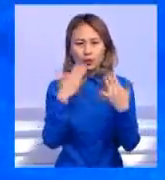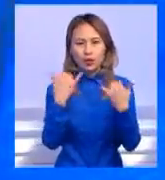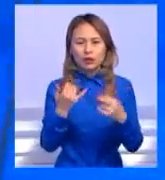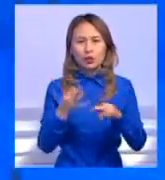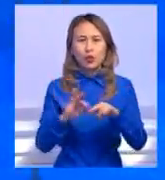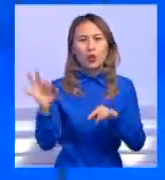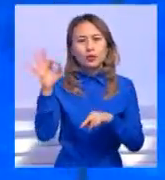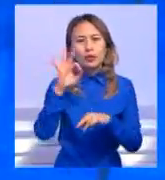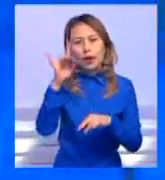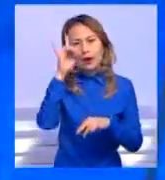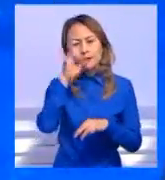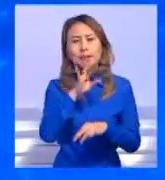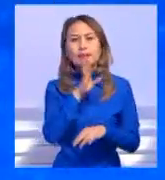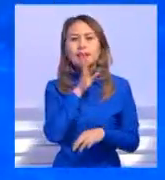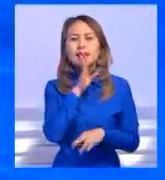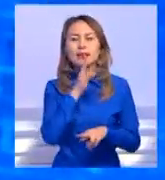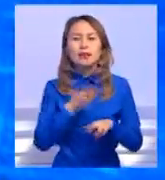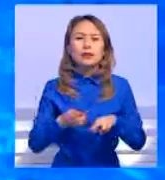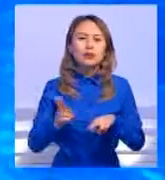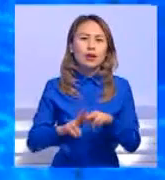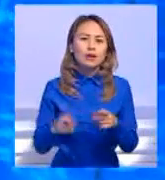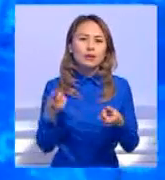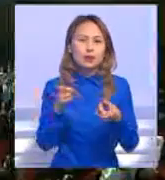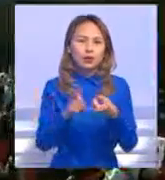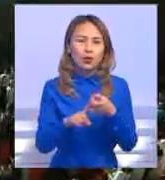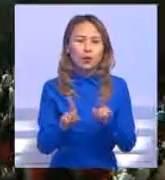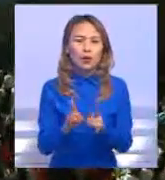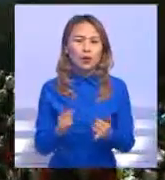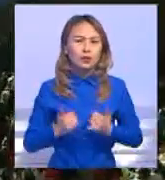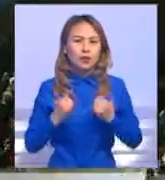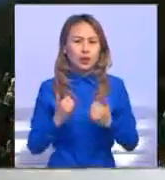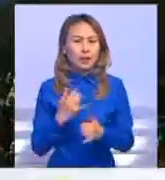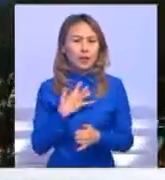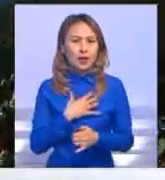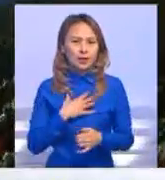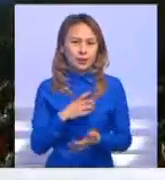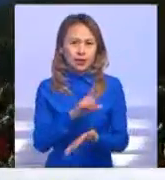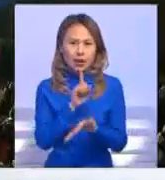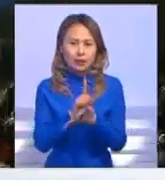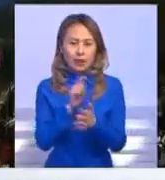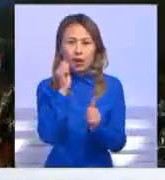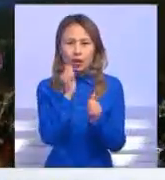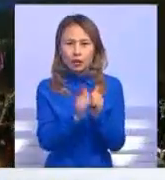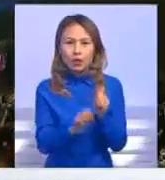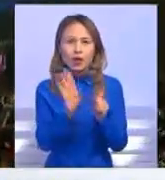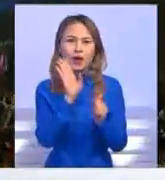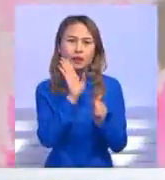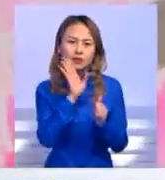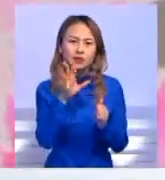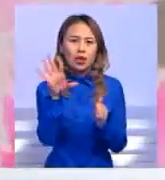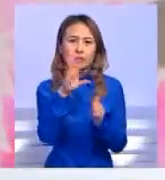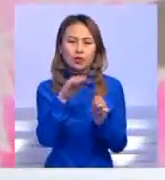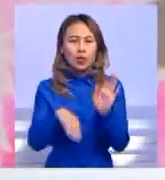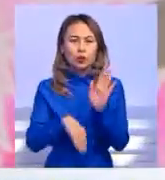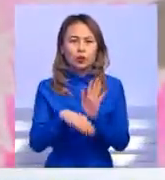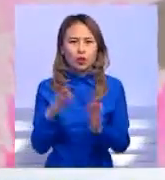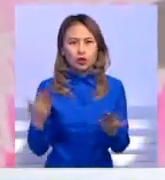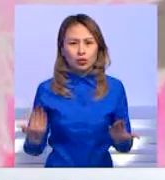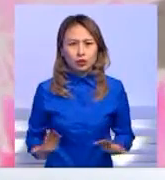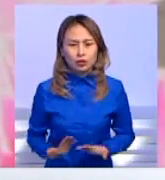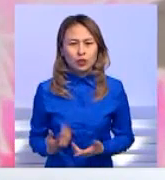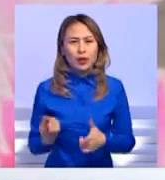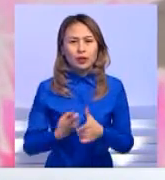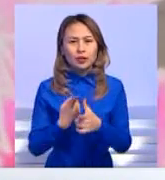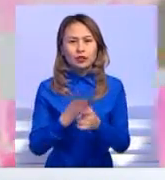Бүгінгі жаһандану заманында қазақ қызына тән асыл қасиеттерді сақтап қалу маңызды. Әрбір ару дәуірді жақсысын бойына